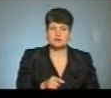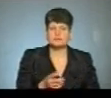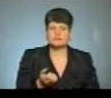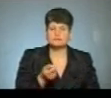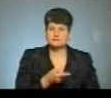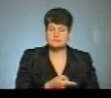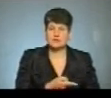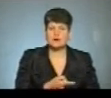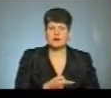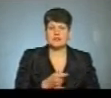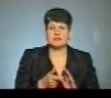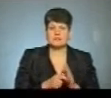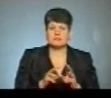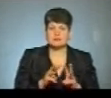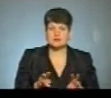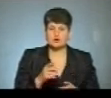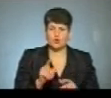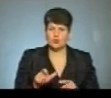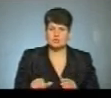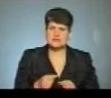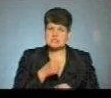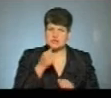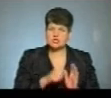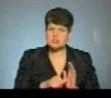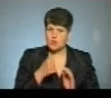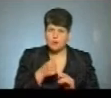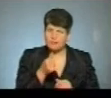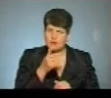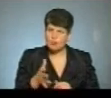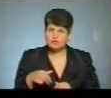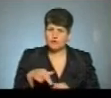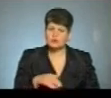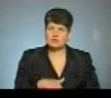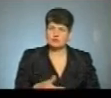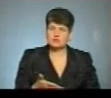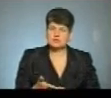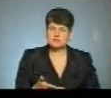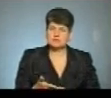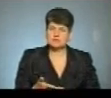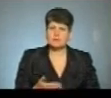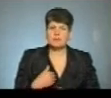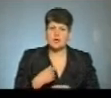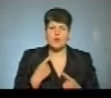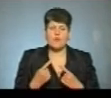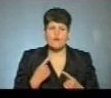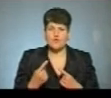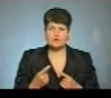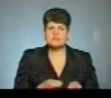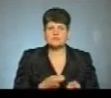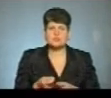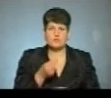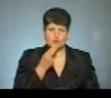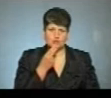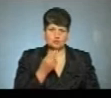Кабмін оголосив такі правила, люди старші 60 років не можуть, в принципі, виходити на вулиці? Перш за все, ми говоримо за доставку